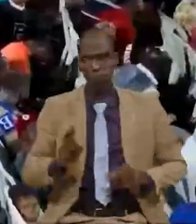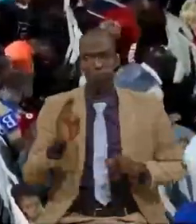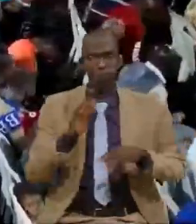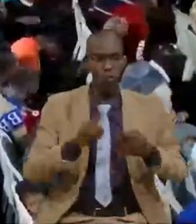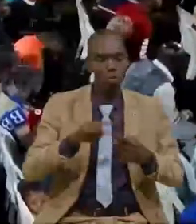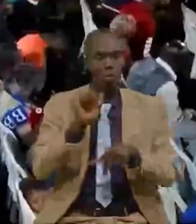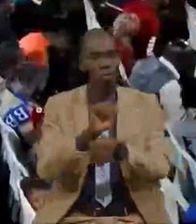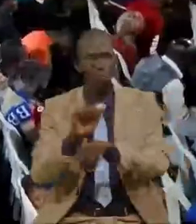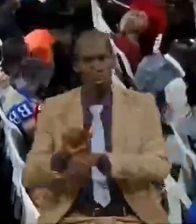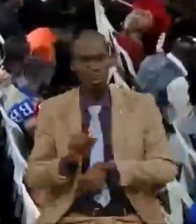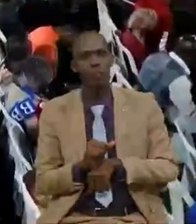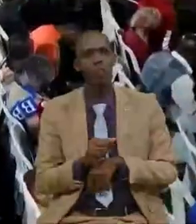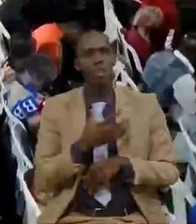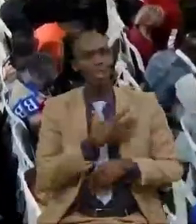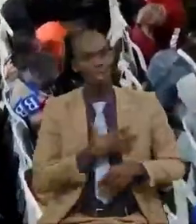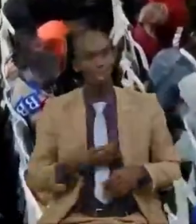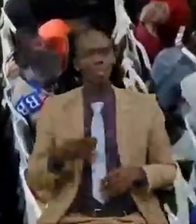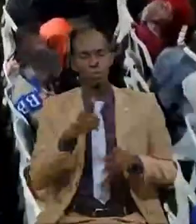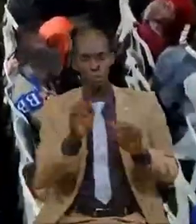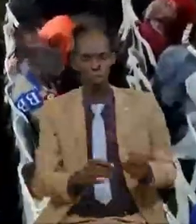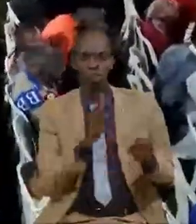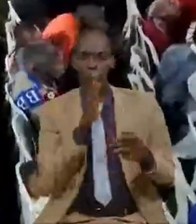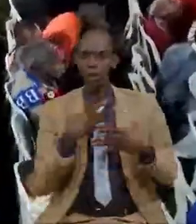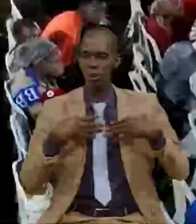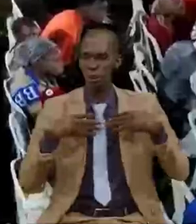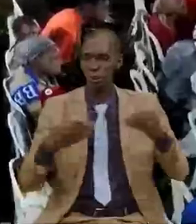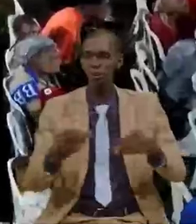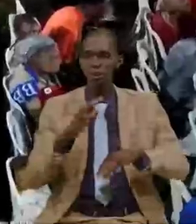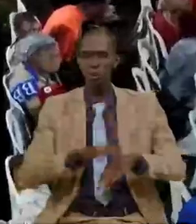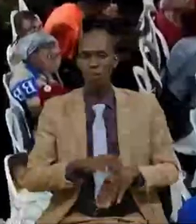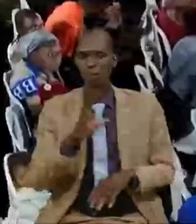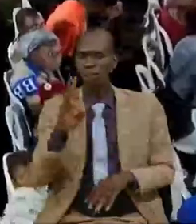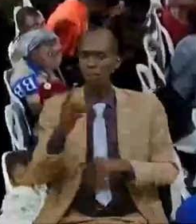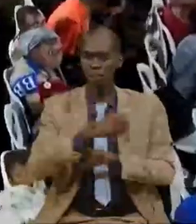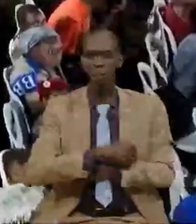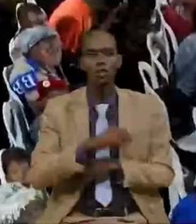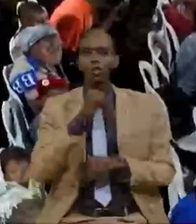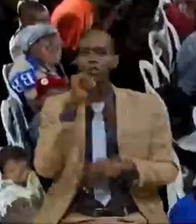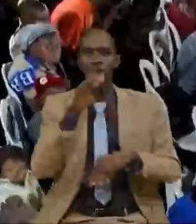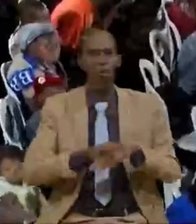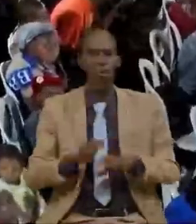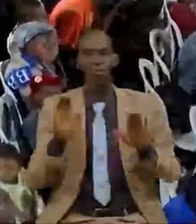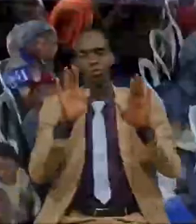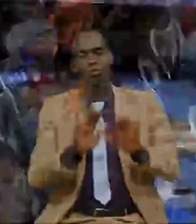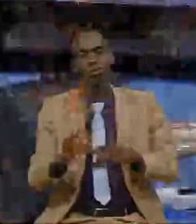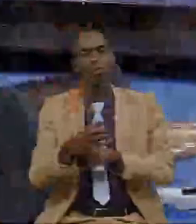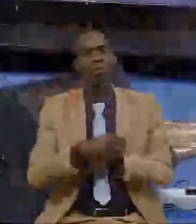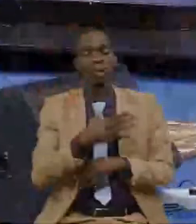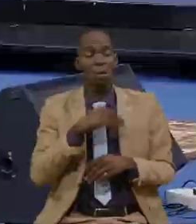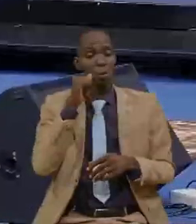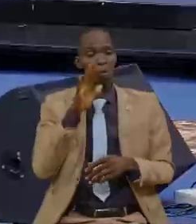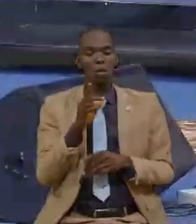y a 6 jours pour travailler. Venez donc vous faire guérir ces jours-là et non pas le jour du